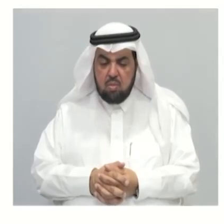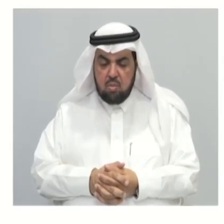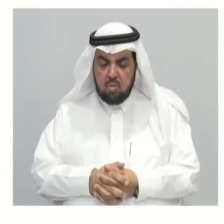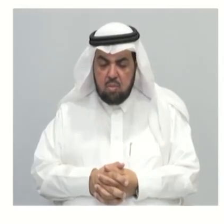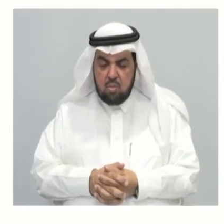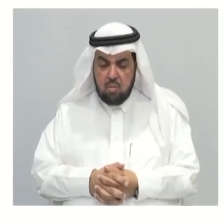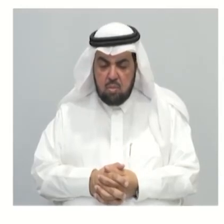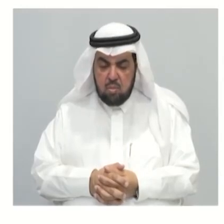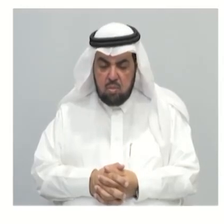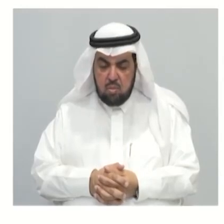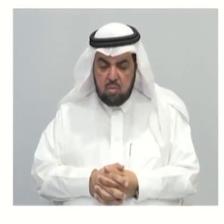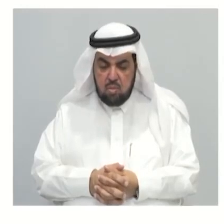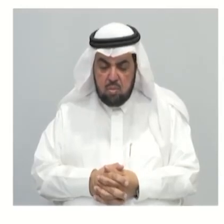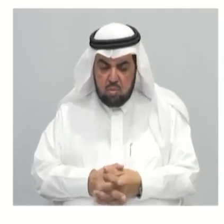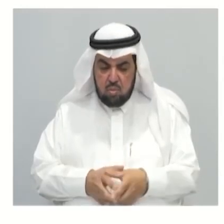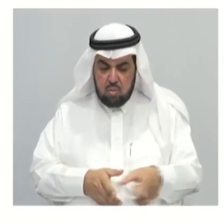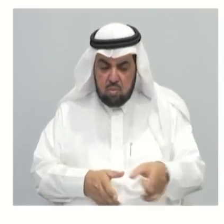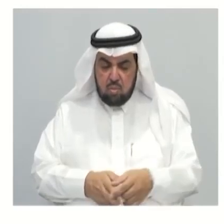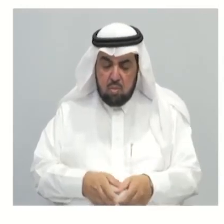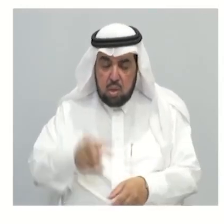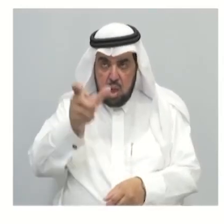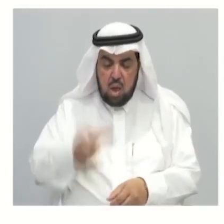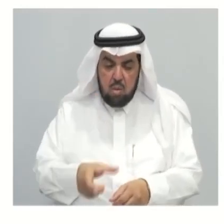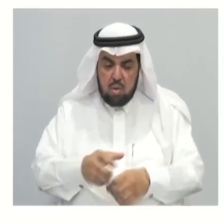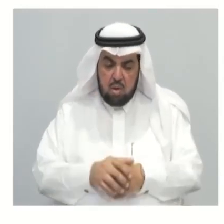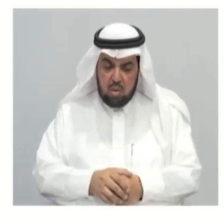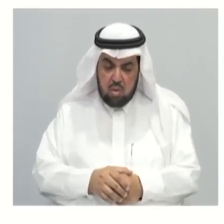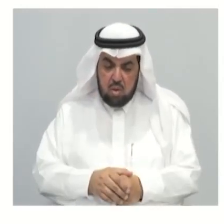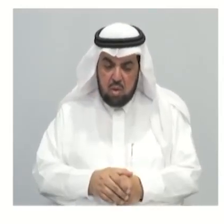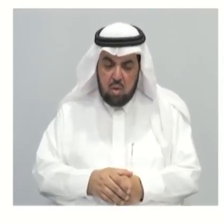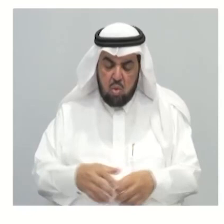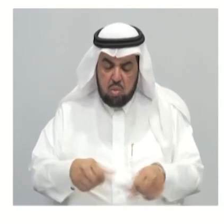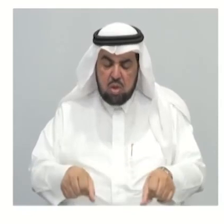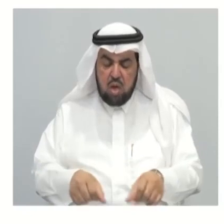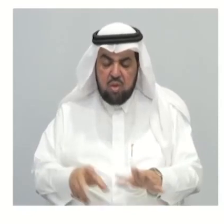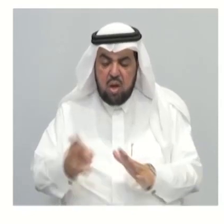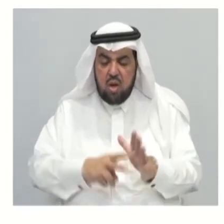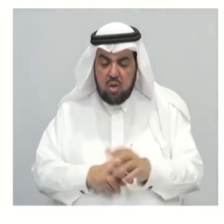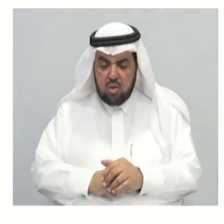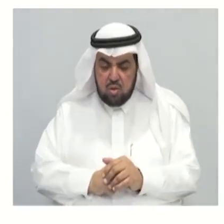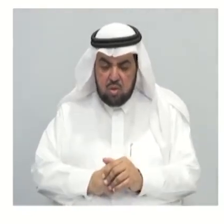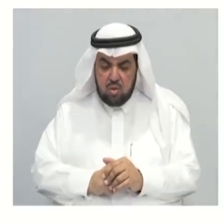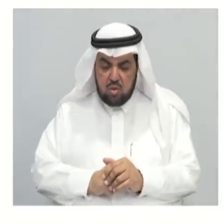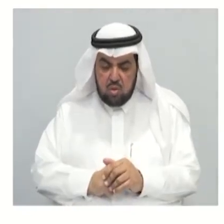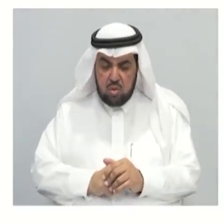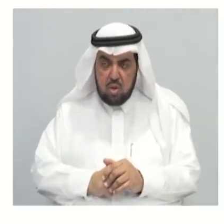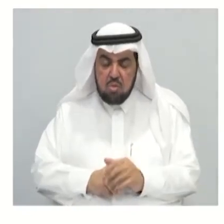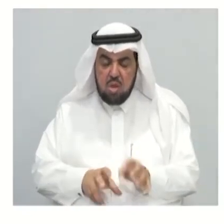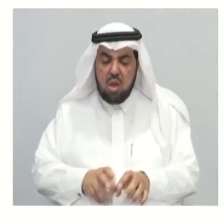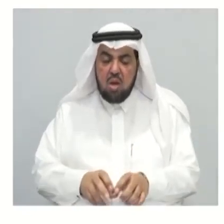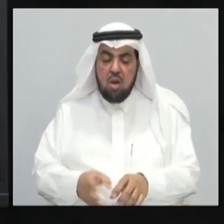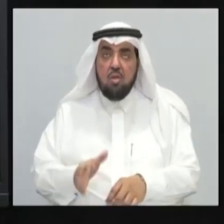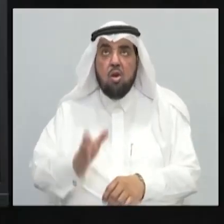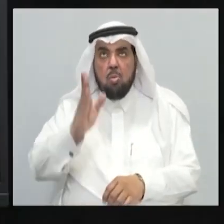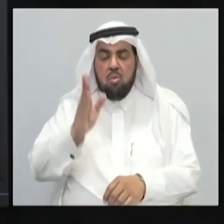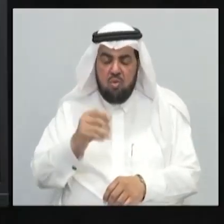المنتصف لاحظ لدينا هنا من الاعمده ومسافه النص افتراضيا يضعها في